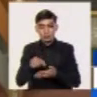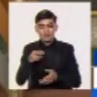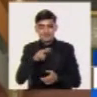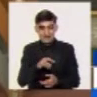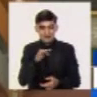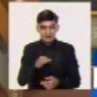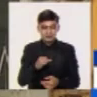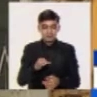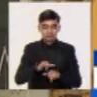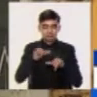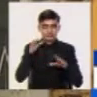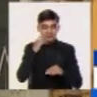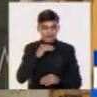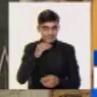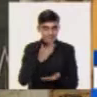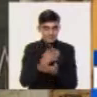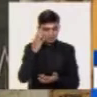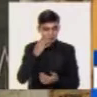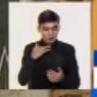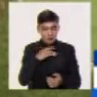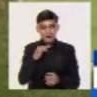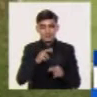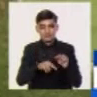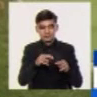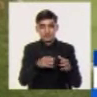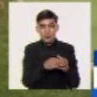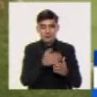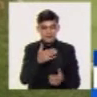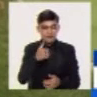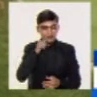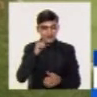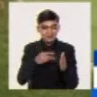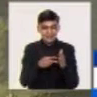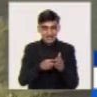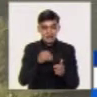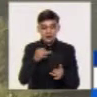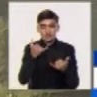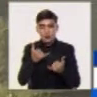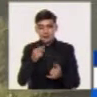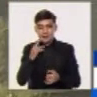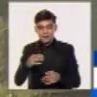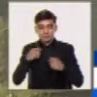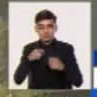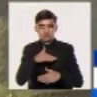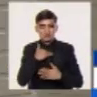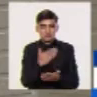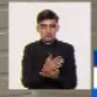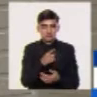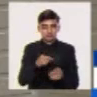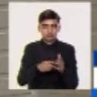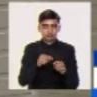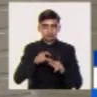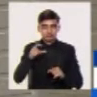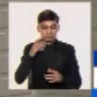бағамдап көргісі келетіндей, дейді. Сондықтан да кейбір құрылыс компаниялары кешегі бағамен бүгін пәтерді сатқылары жоқ көрінеді.